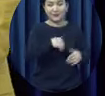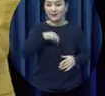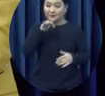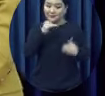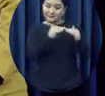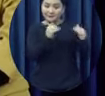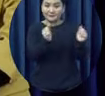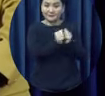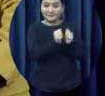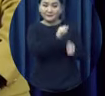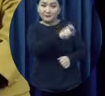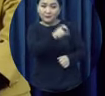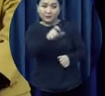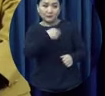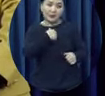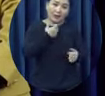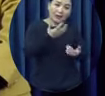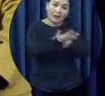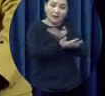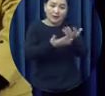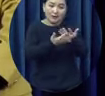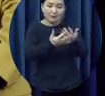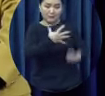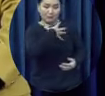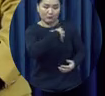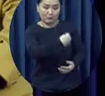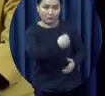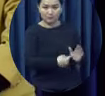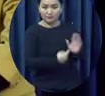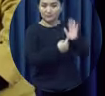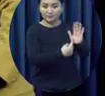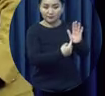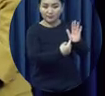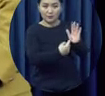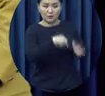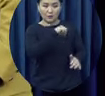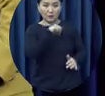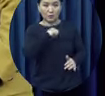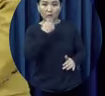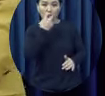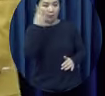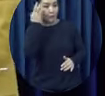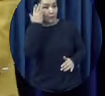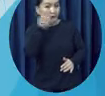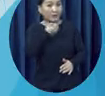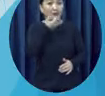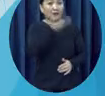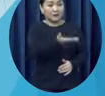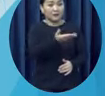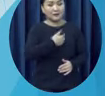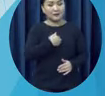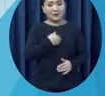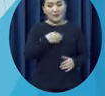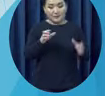тэнгийнхээ хүүхдэд харилцахаас гадна үе тэнгийнхээ хүүхдүүдийн дунд хүлэн зөвшөөрөгдөх, тэр хүүхдүүдийнхээ дунд үзэл бодлоо илэрхийлэх, тэгээд